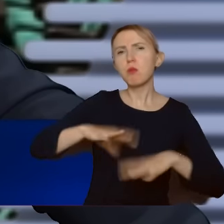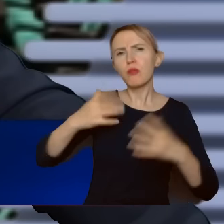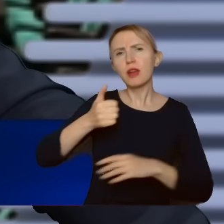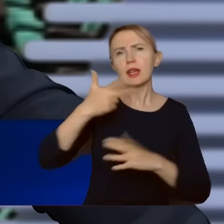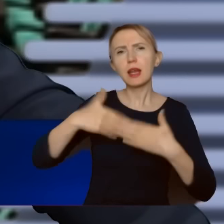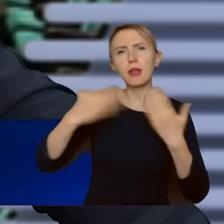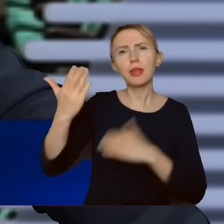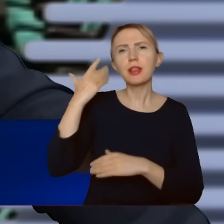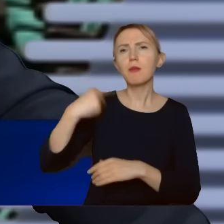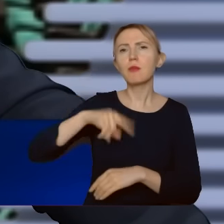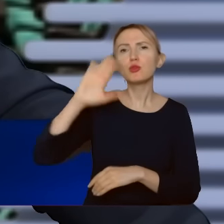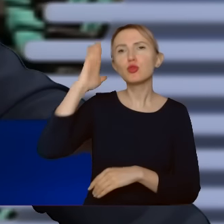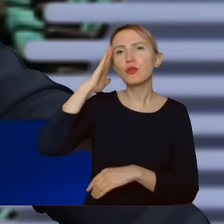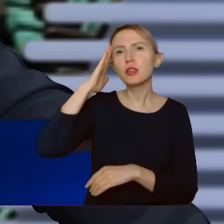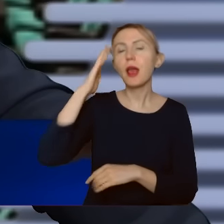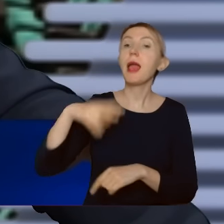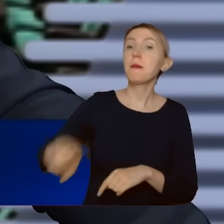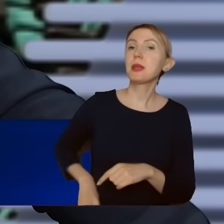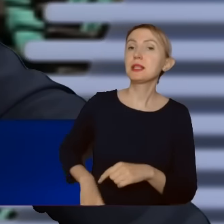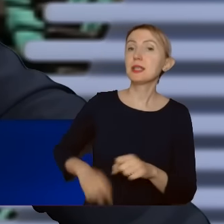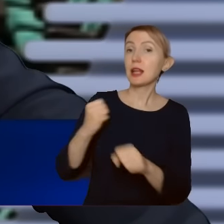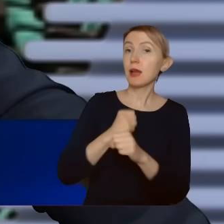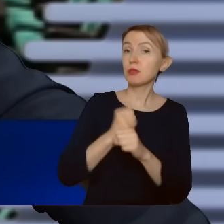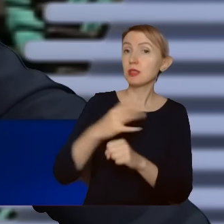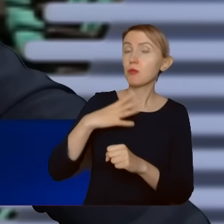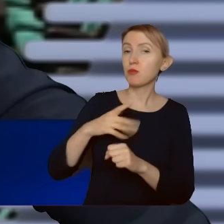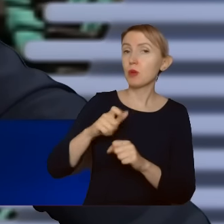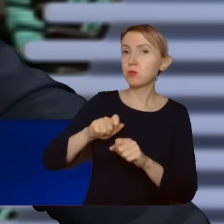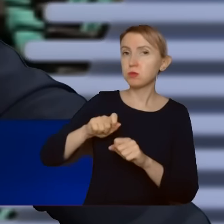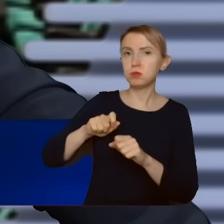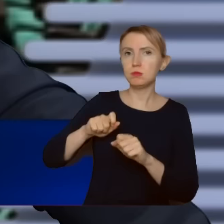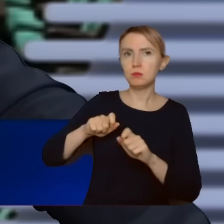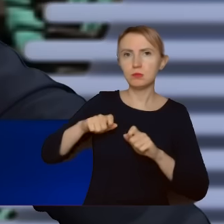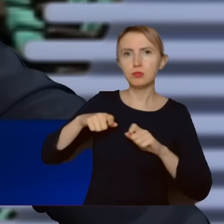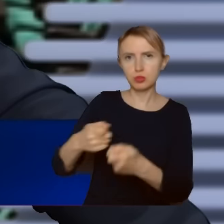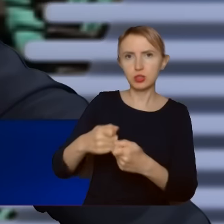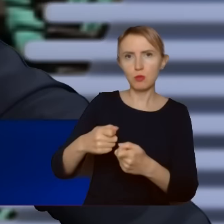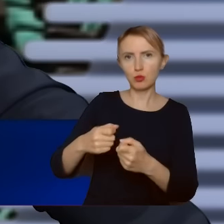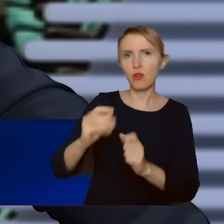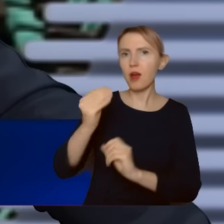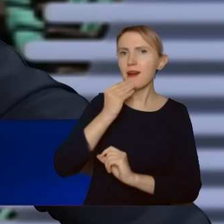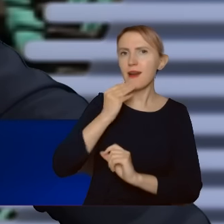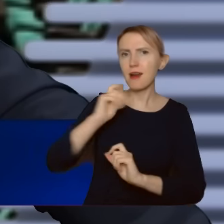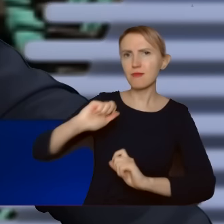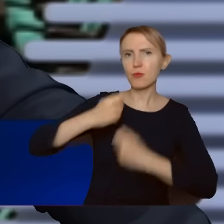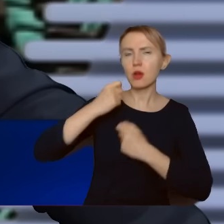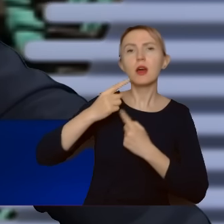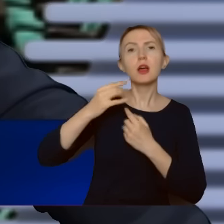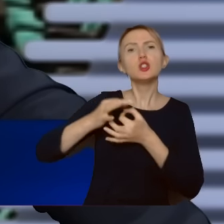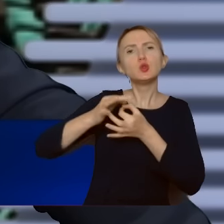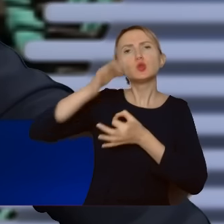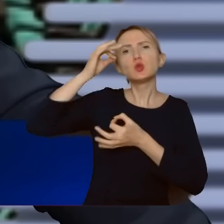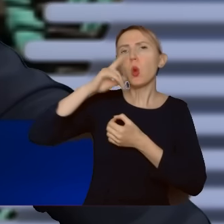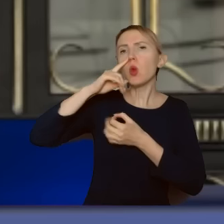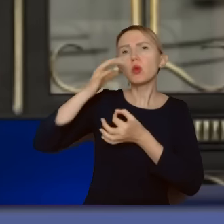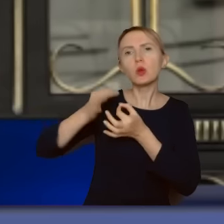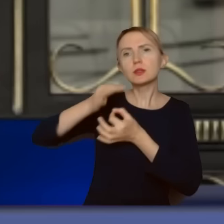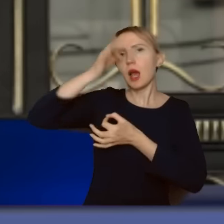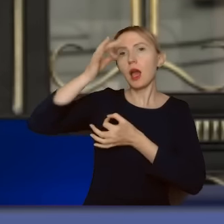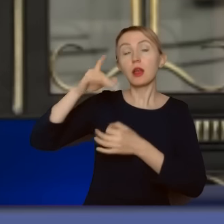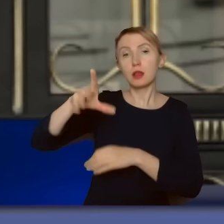kiedy dowiedzieliśmy się, że minister Kamiński został przymusowo dokarmiany w sposób inwazyjny, czyli sondą do nosa. Później, jak sam